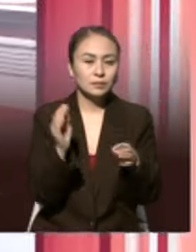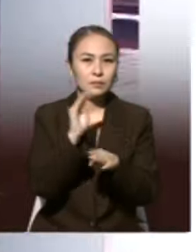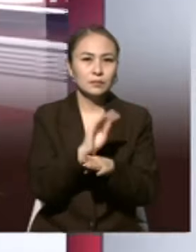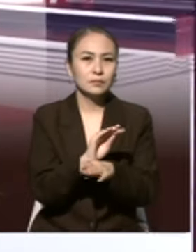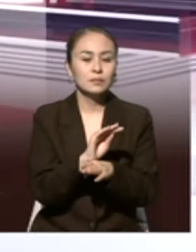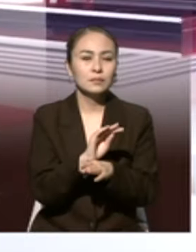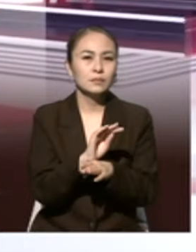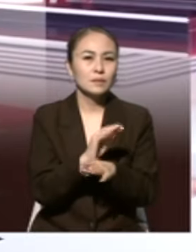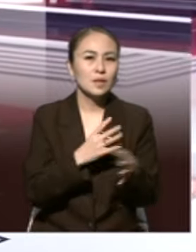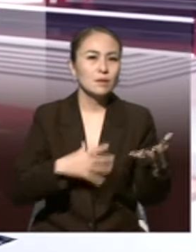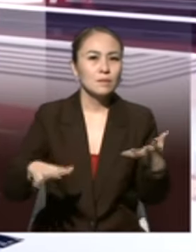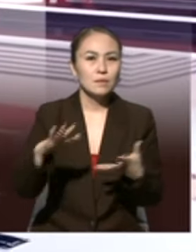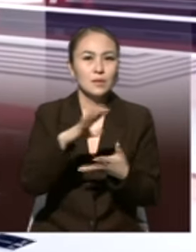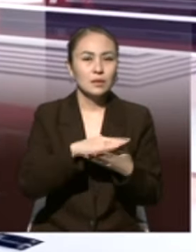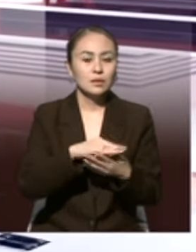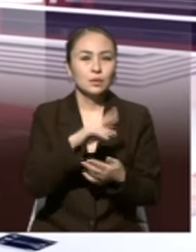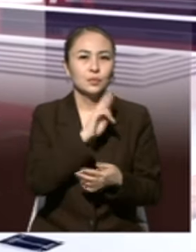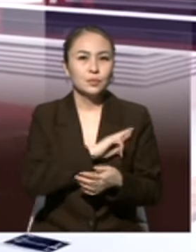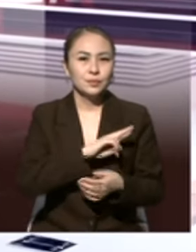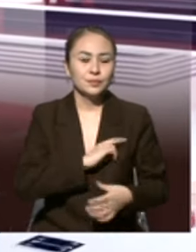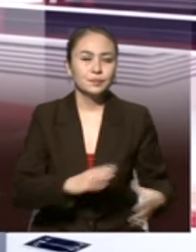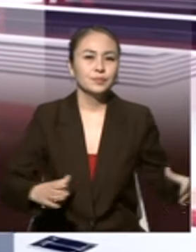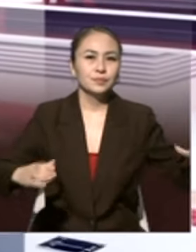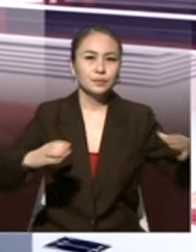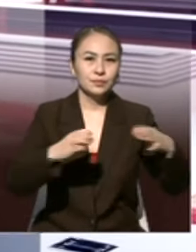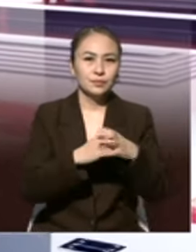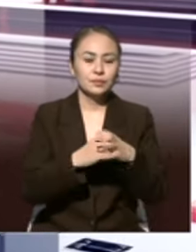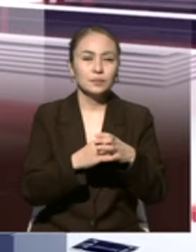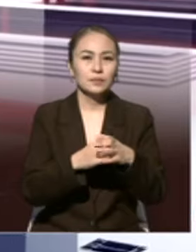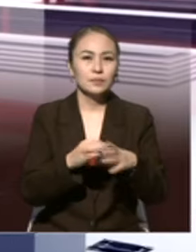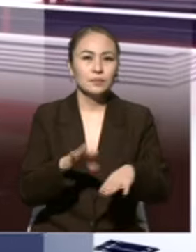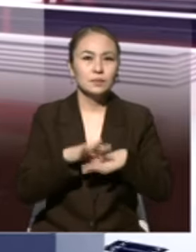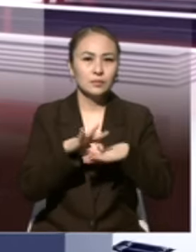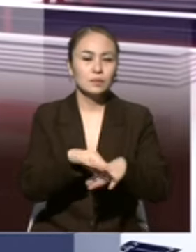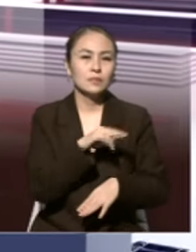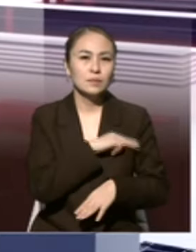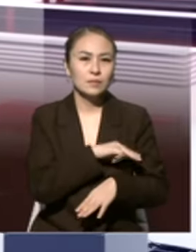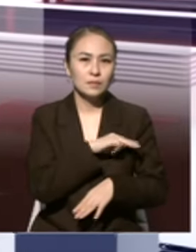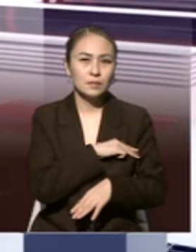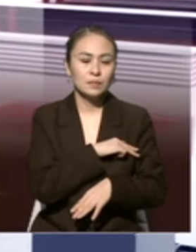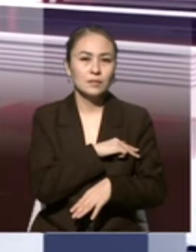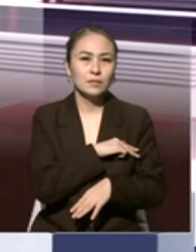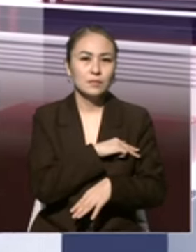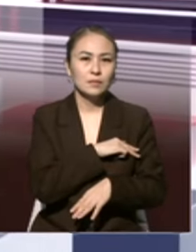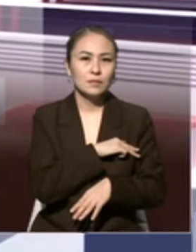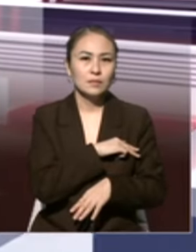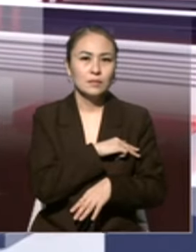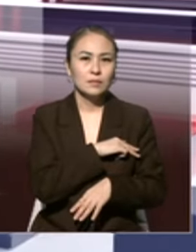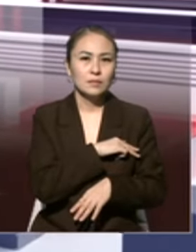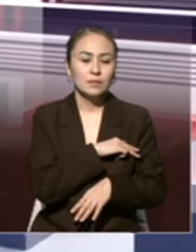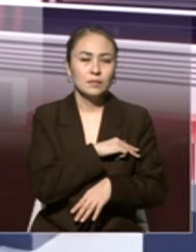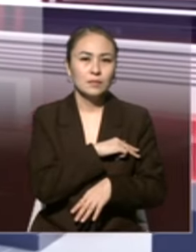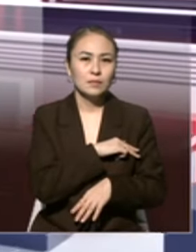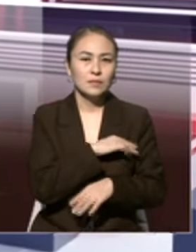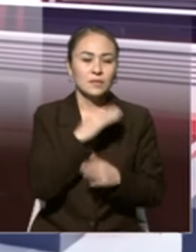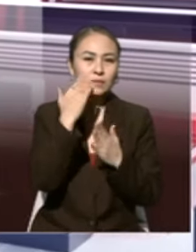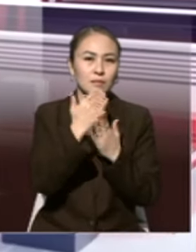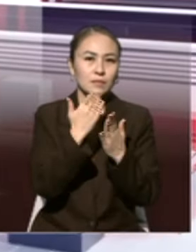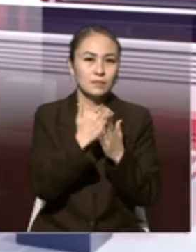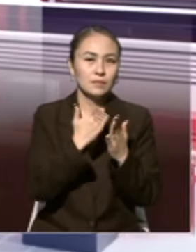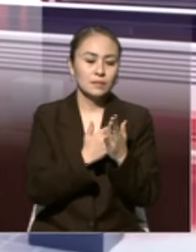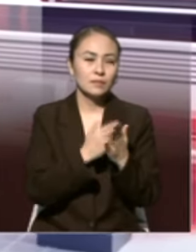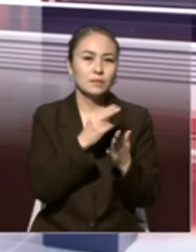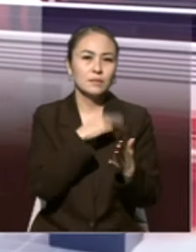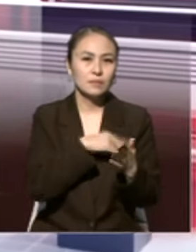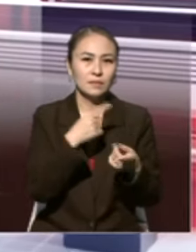себептен барлық сол жұмылдырып жатқан авариялық құтқару жұмысының қызметкерлері осы бағыт бойынша қарастырылып